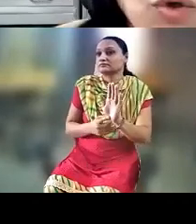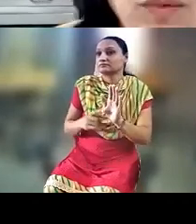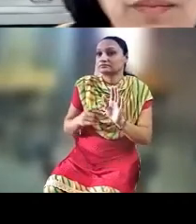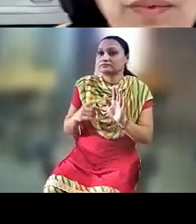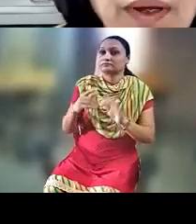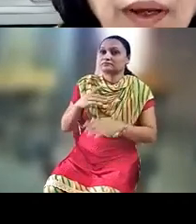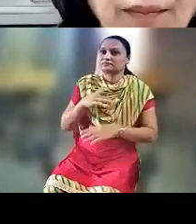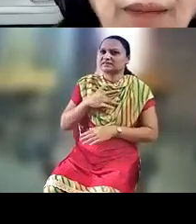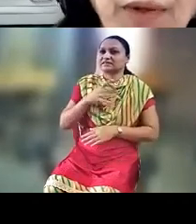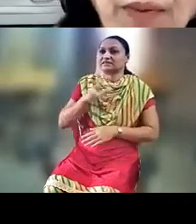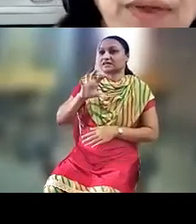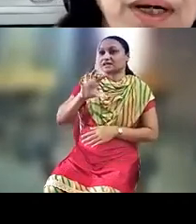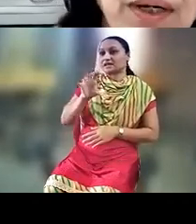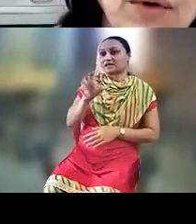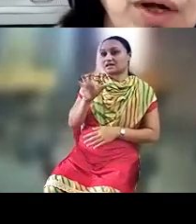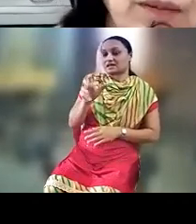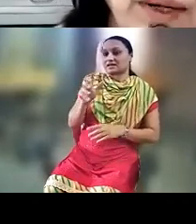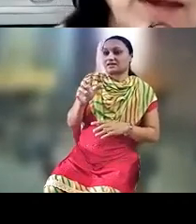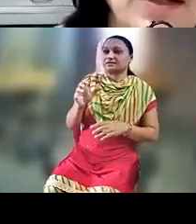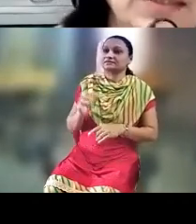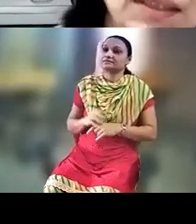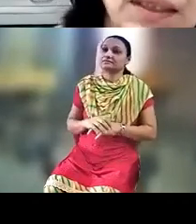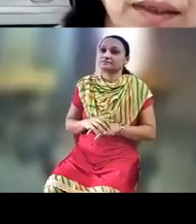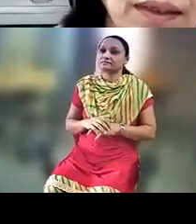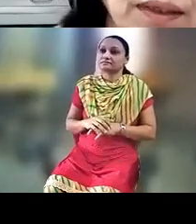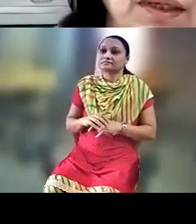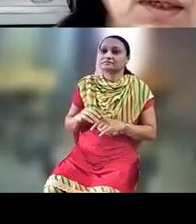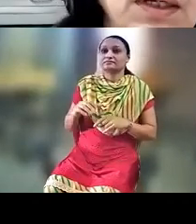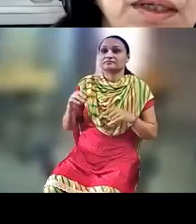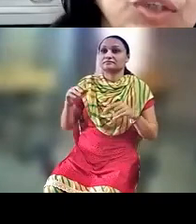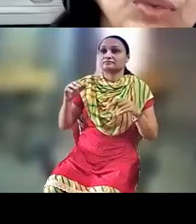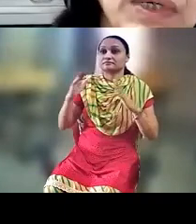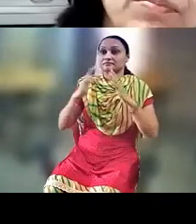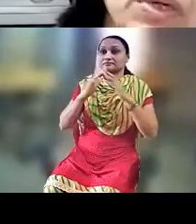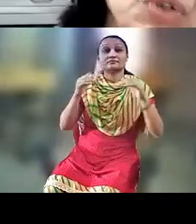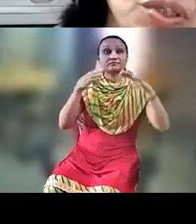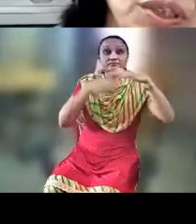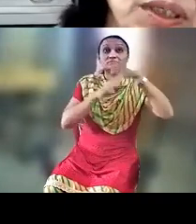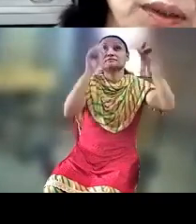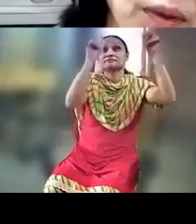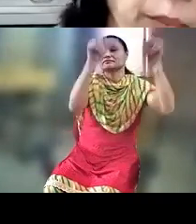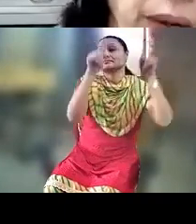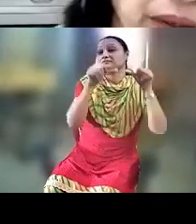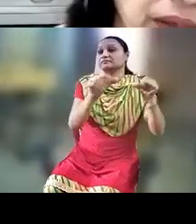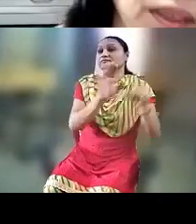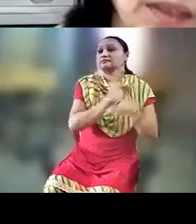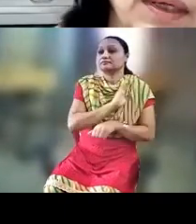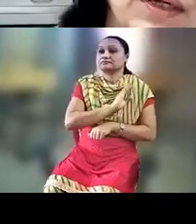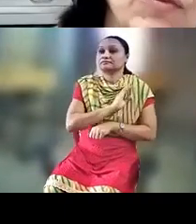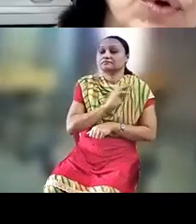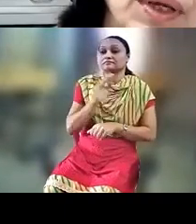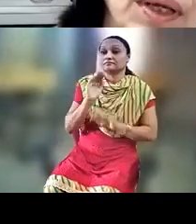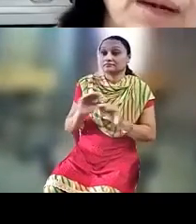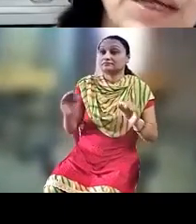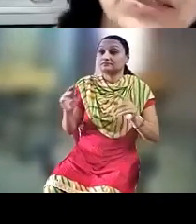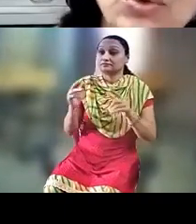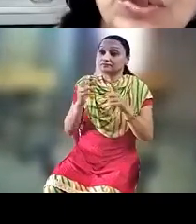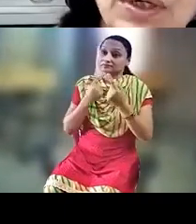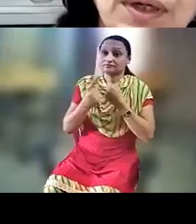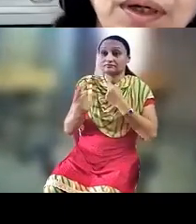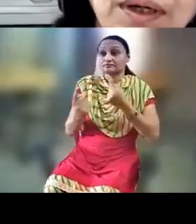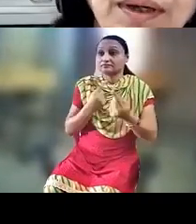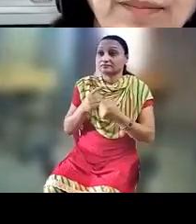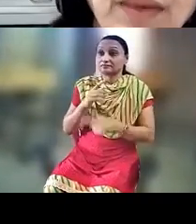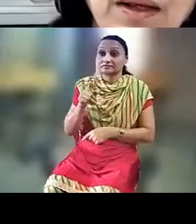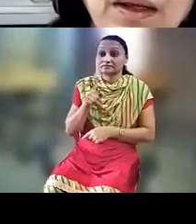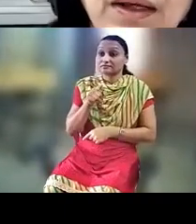इसको एक पेपर पे बना के और घर में टांगा जा सकता है। इसमें हम बच्चे से बात कर सकते हैं कि वो क्या महसूस कर